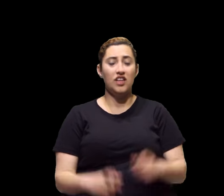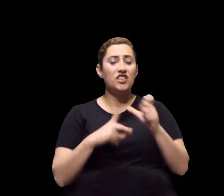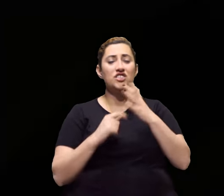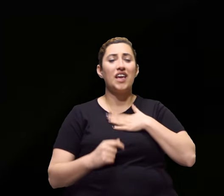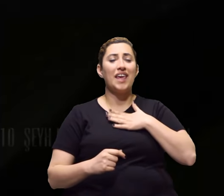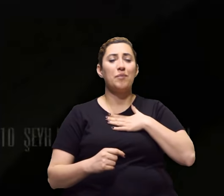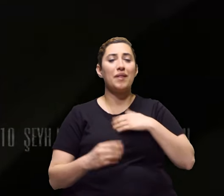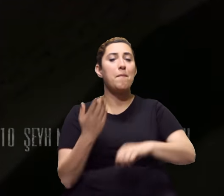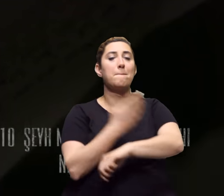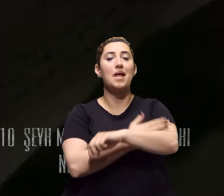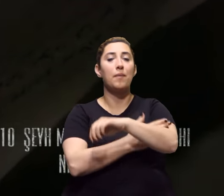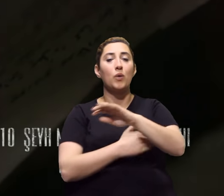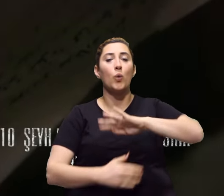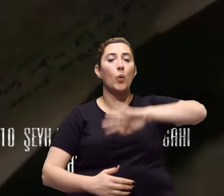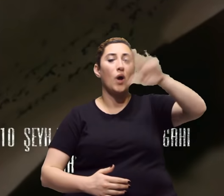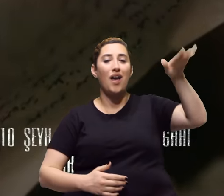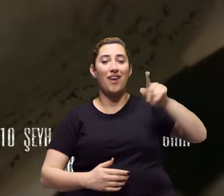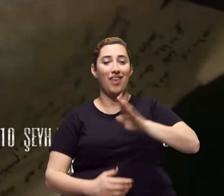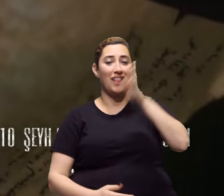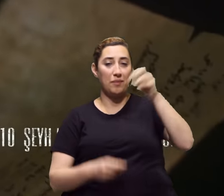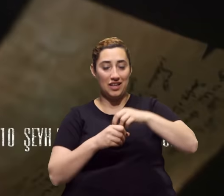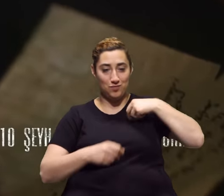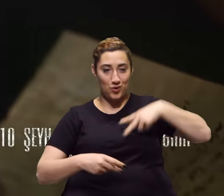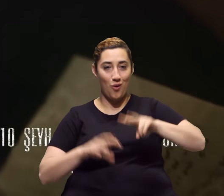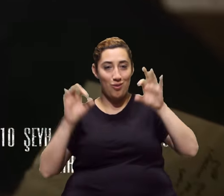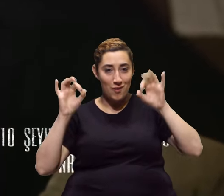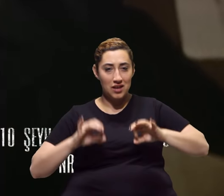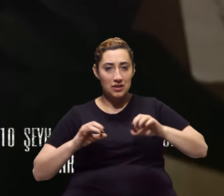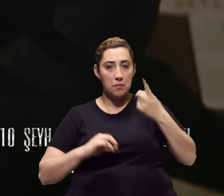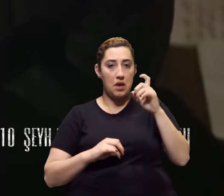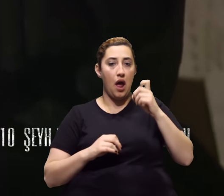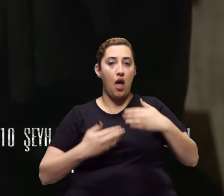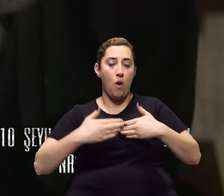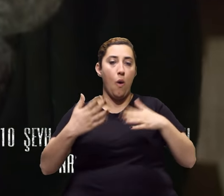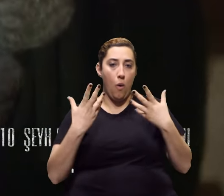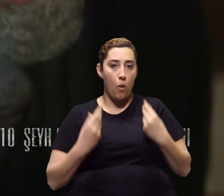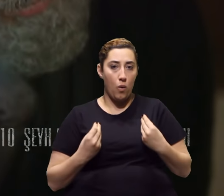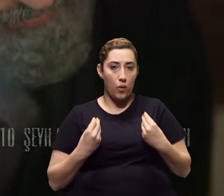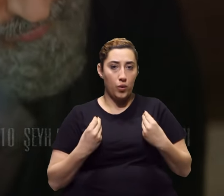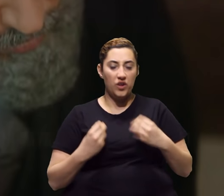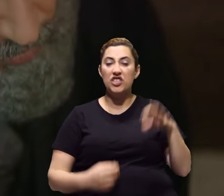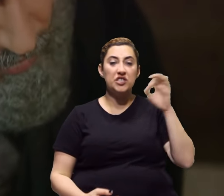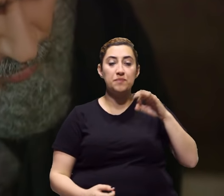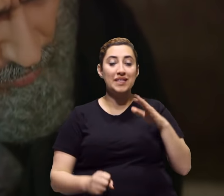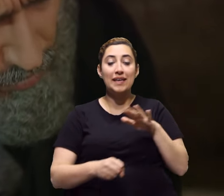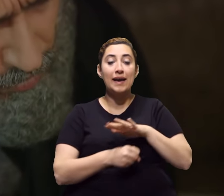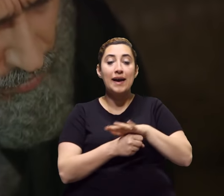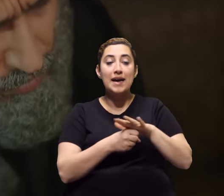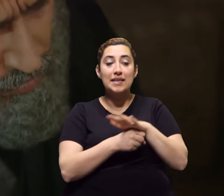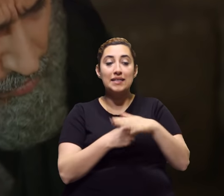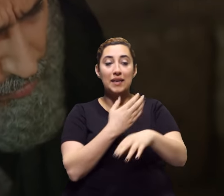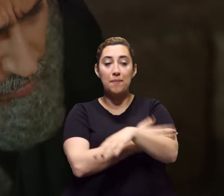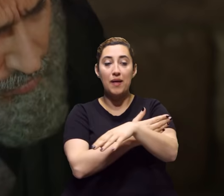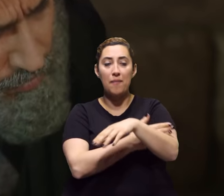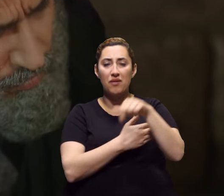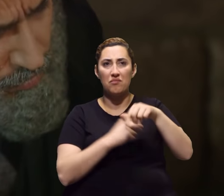Şeyhimin öz yurdu, yukarı illere varmak için çıktığımız yolda bir 1310, ay olmuştur. Molla Kasım dergahı Nallıhan yazdı.